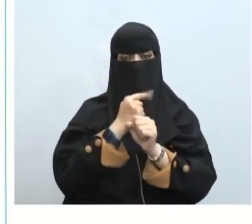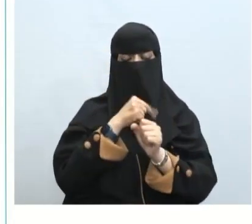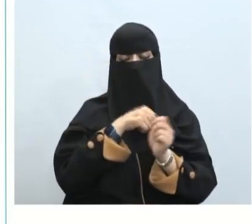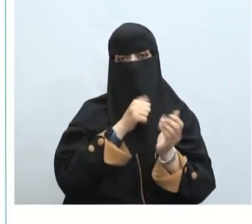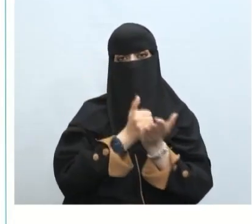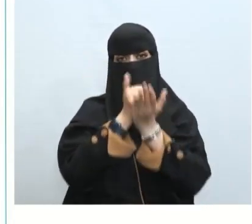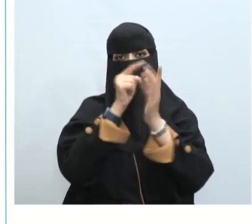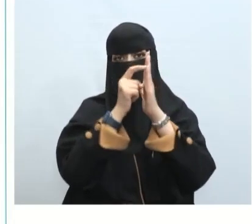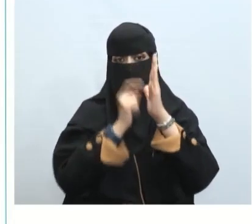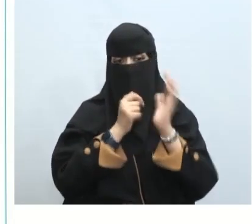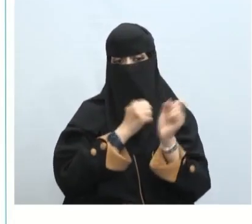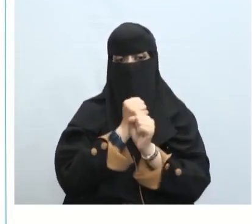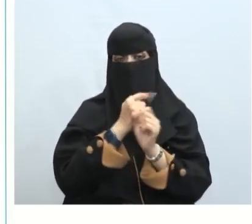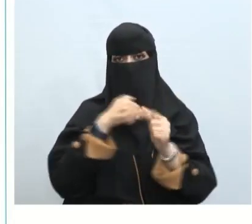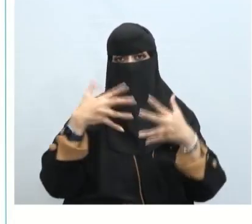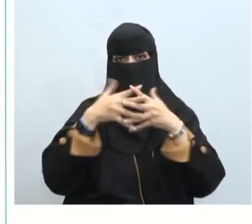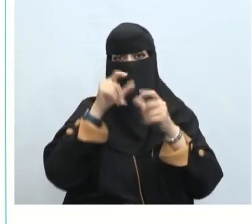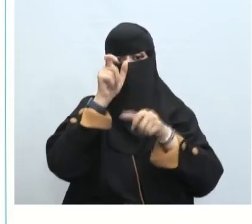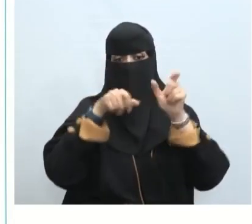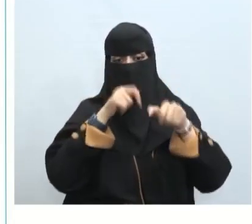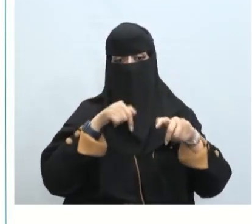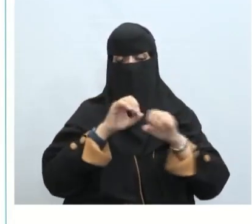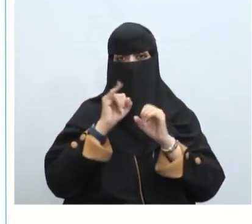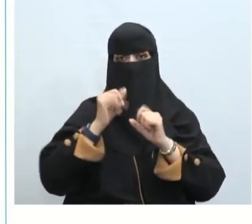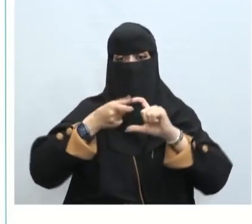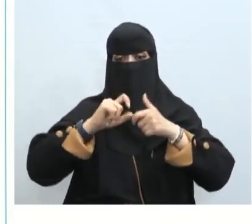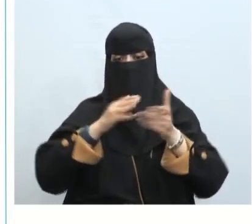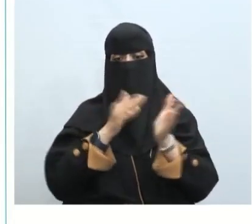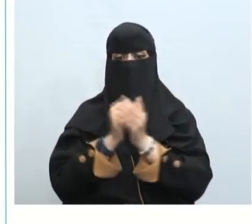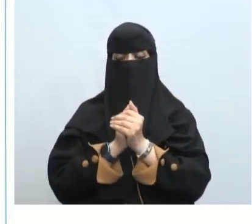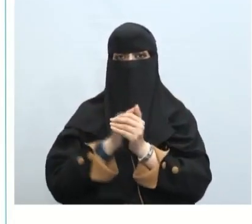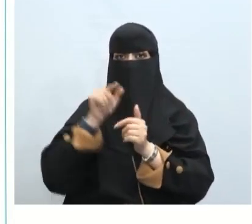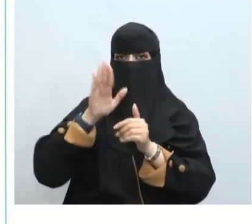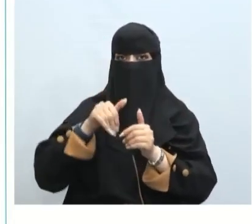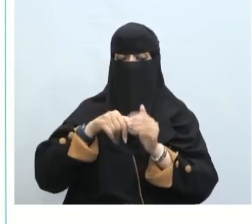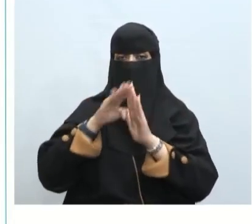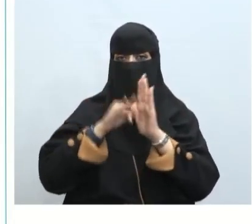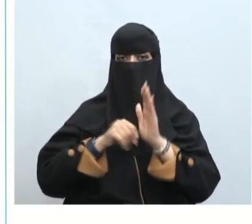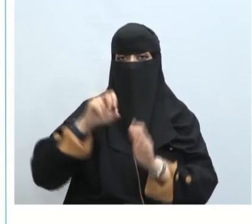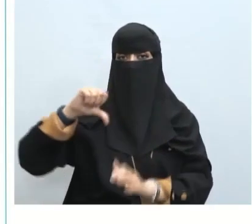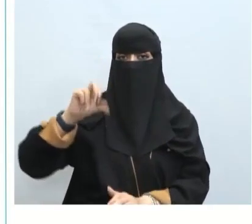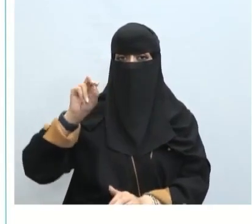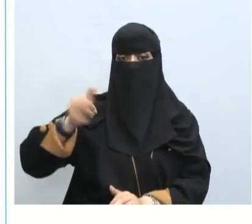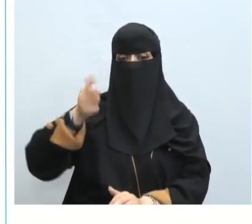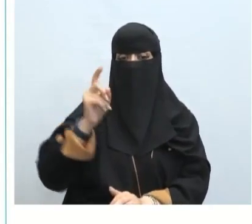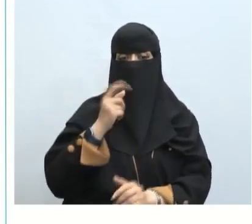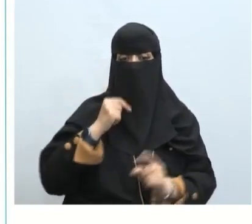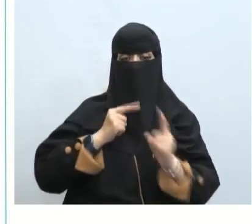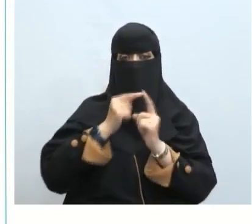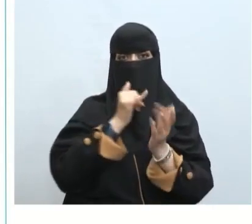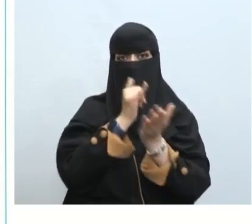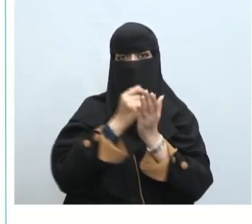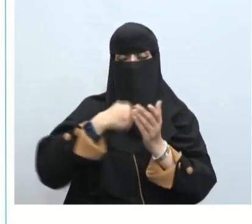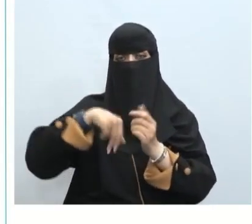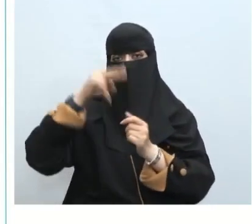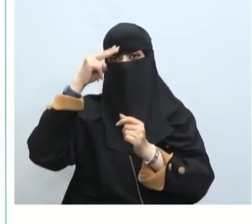تنظيم العملات التطوعيه بالشراكه مع الافراد والمؤسسات برنامج وقار الجهه